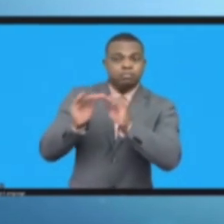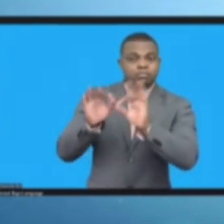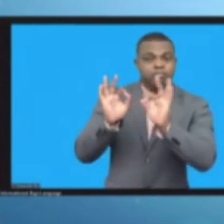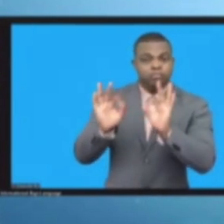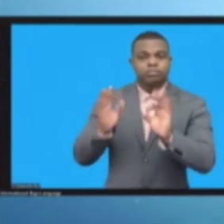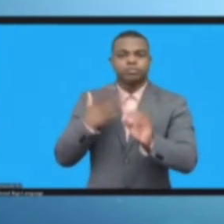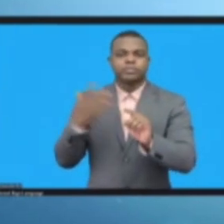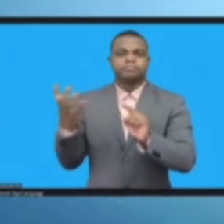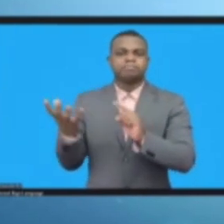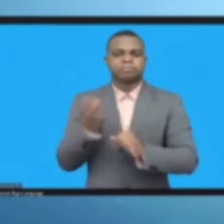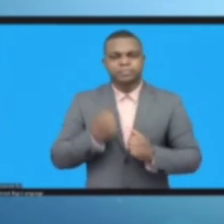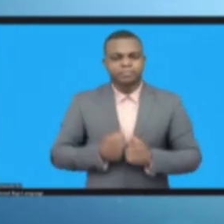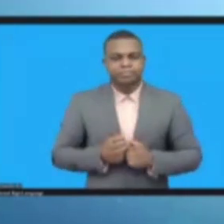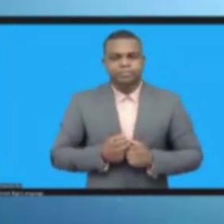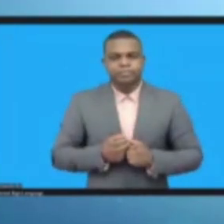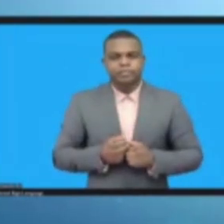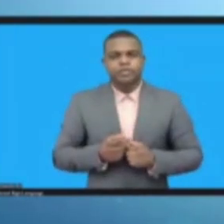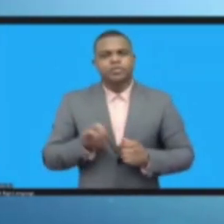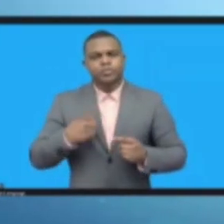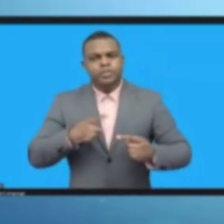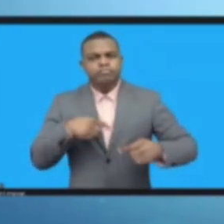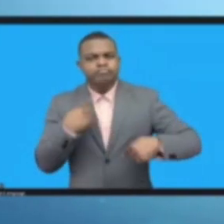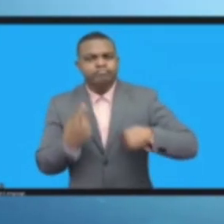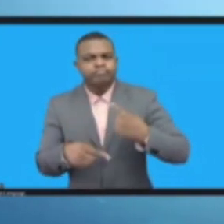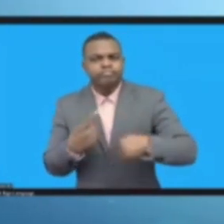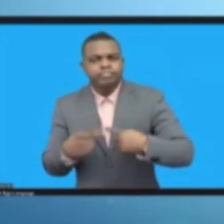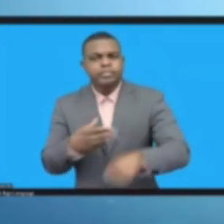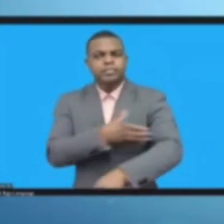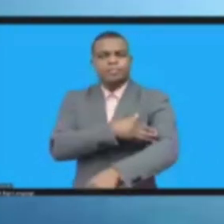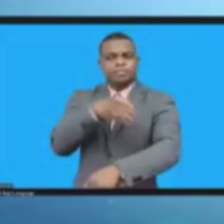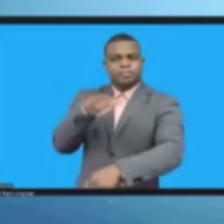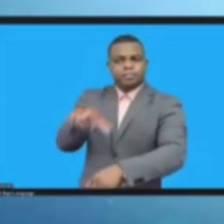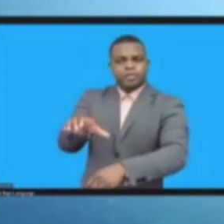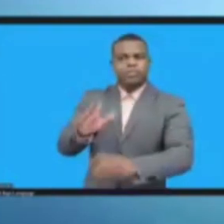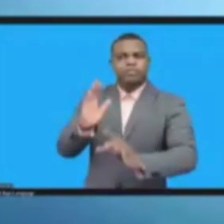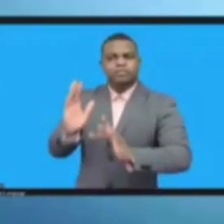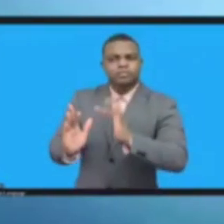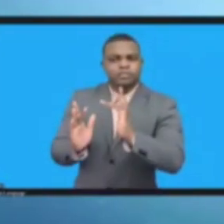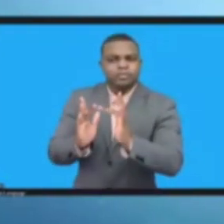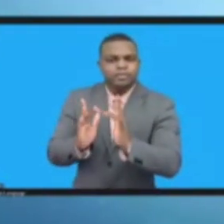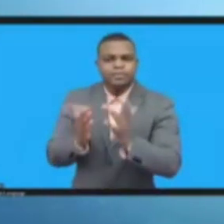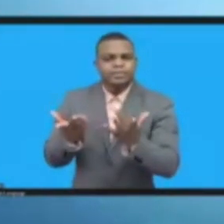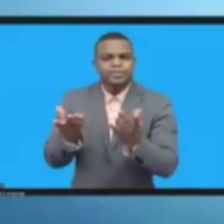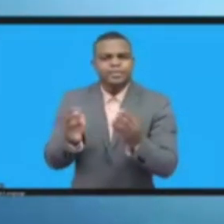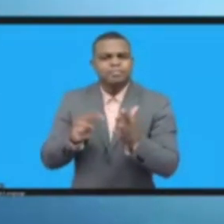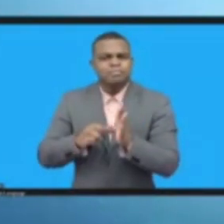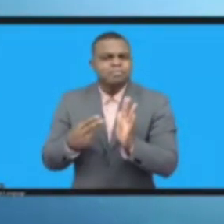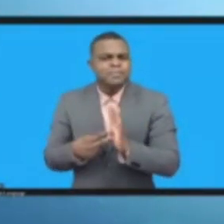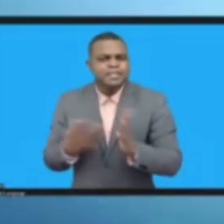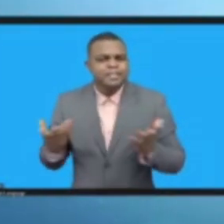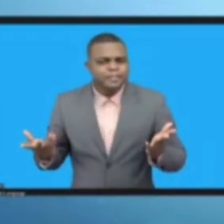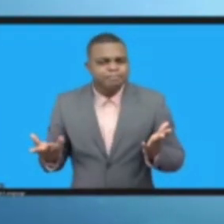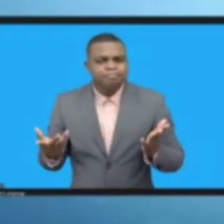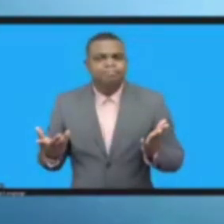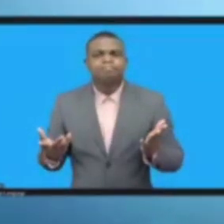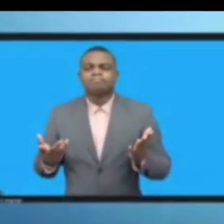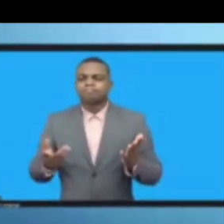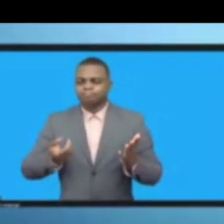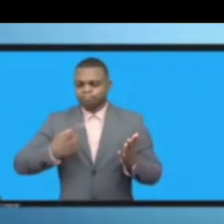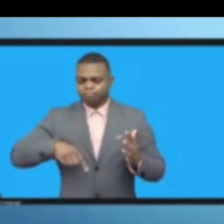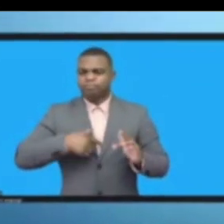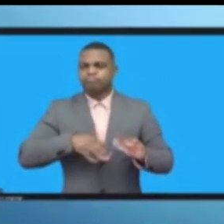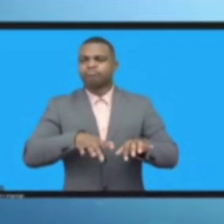– это значит решать проблемы темной стороны цифровой реальности. Есть